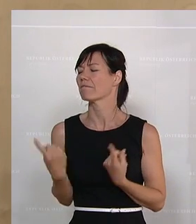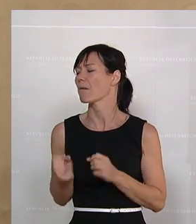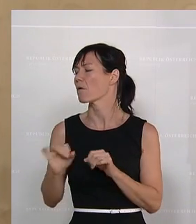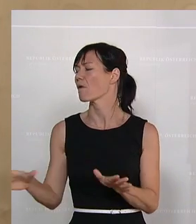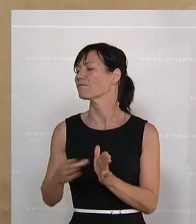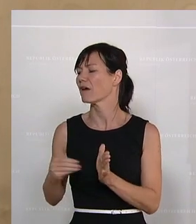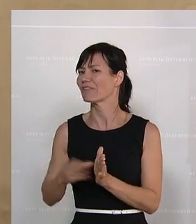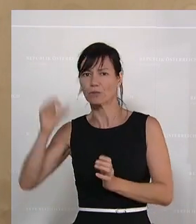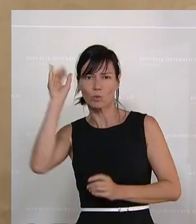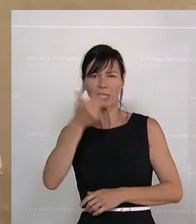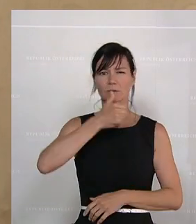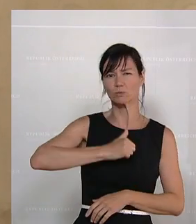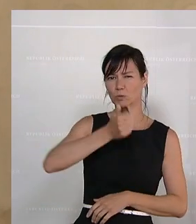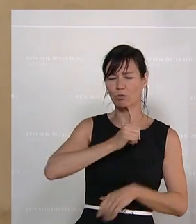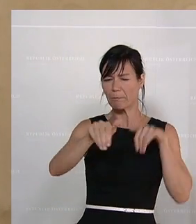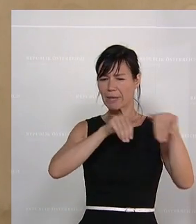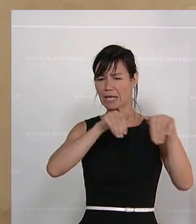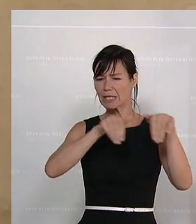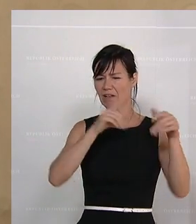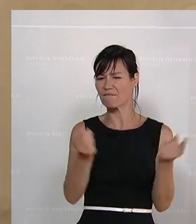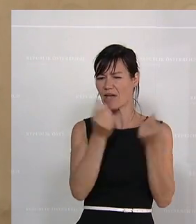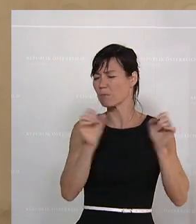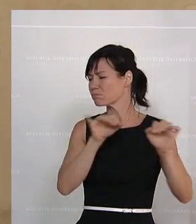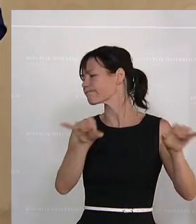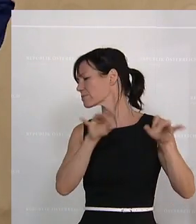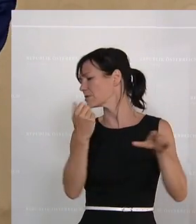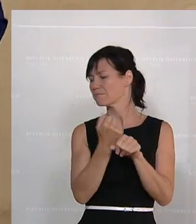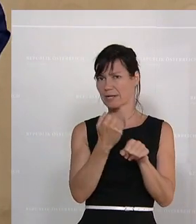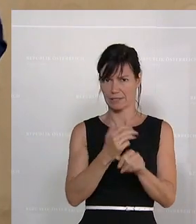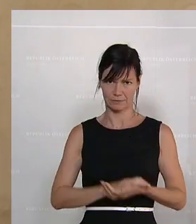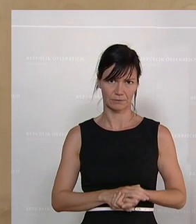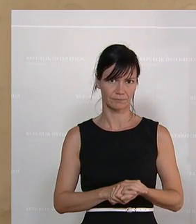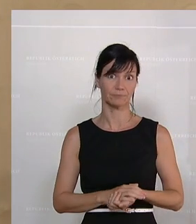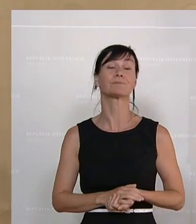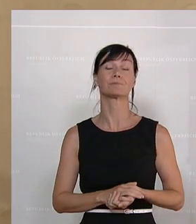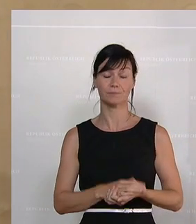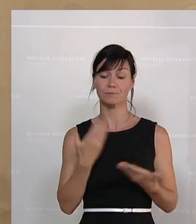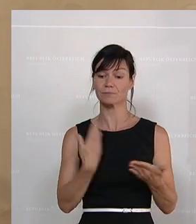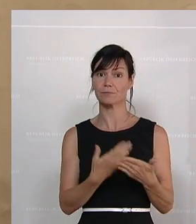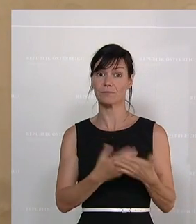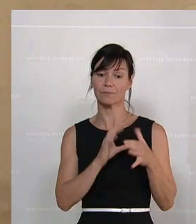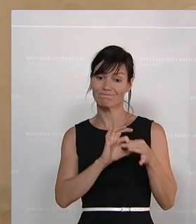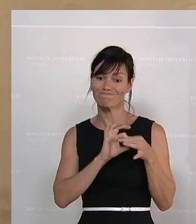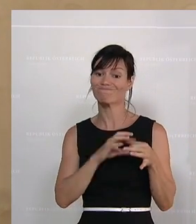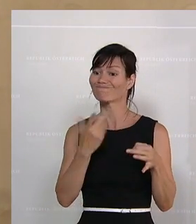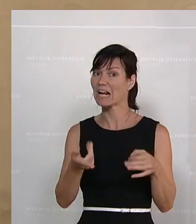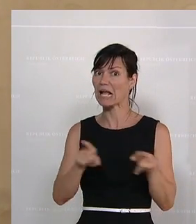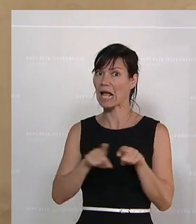den türkis grünen ministerien aufzuwenden und in diesem zusammenhang steht auch die debattierte